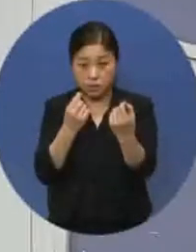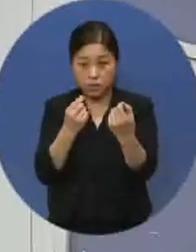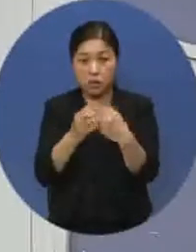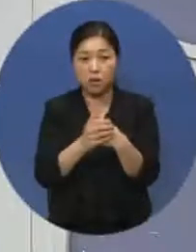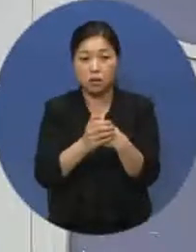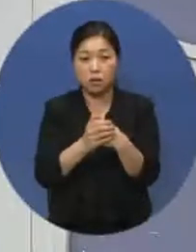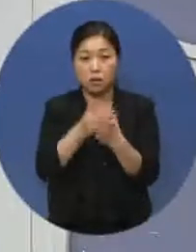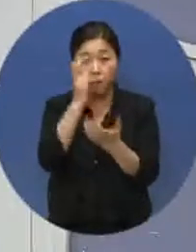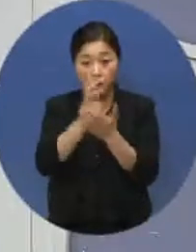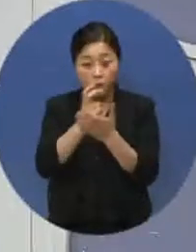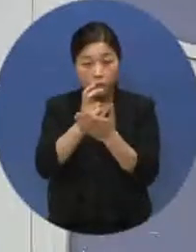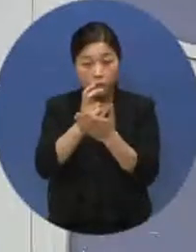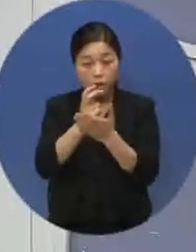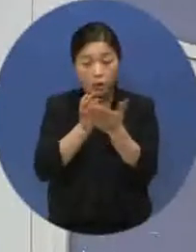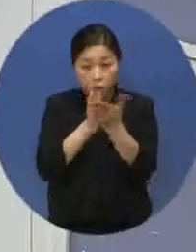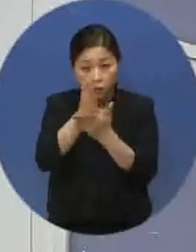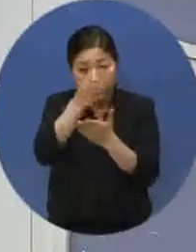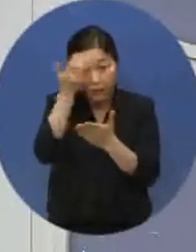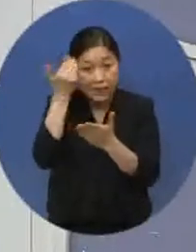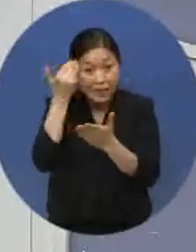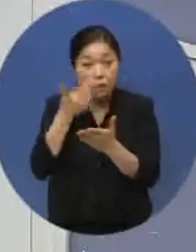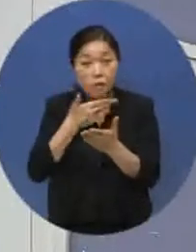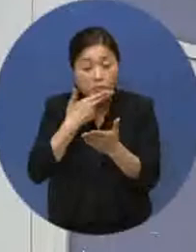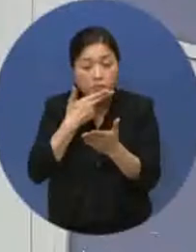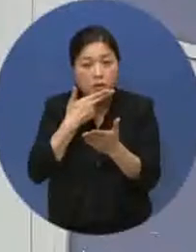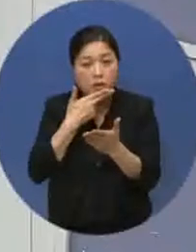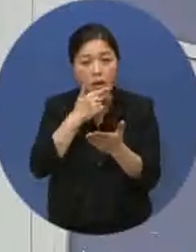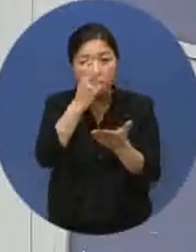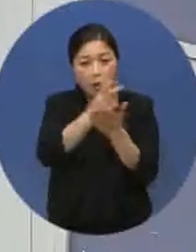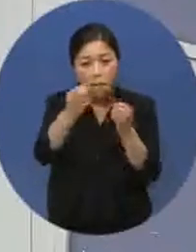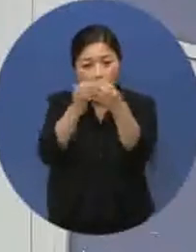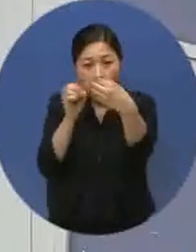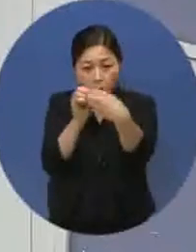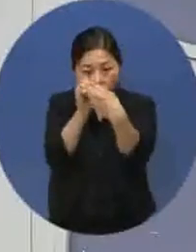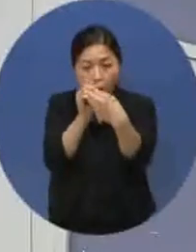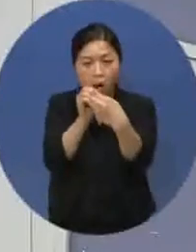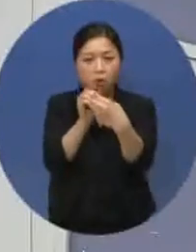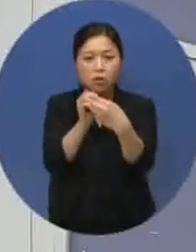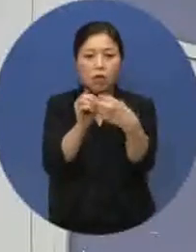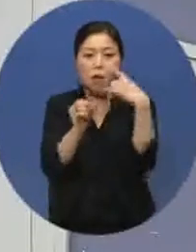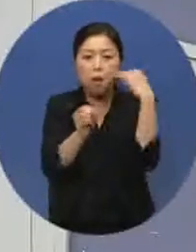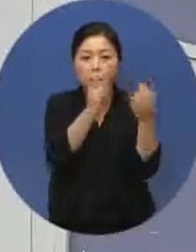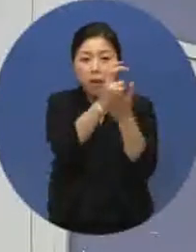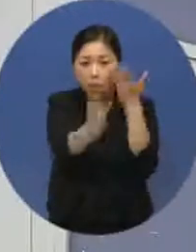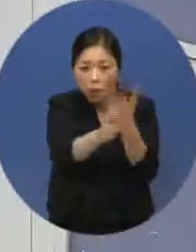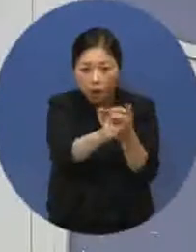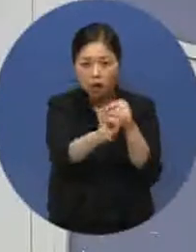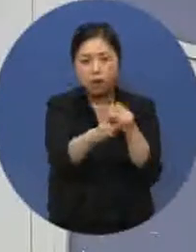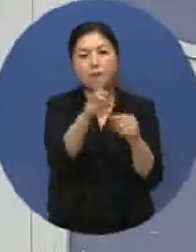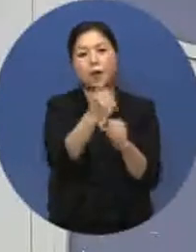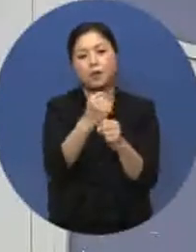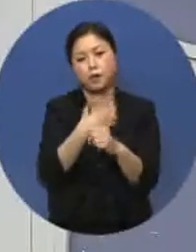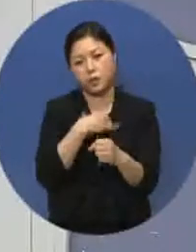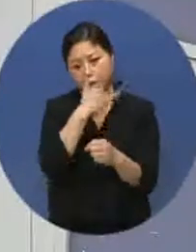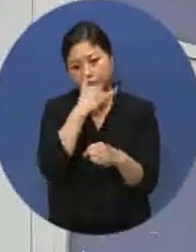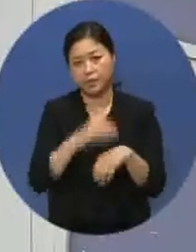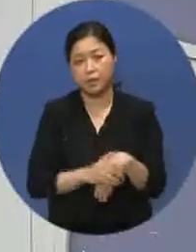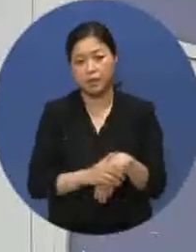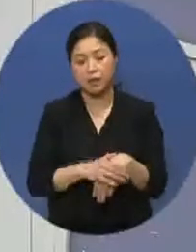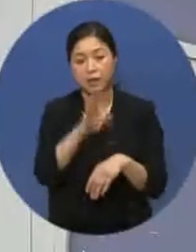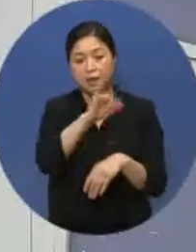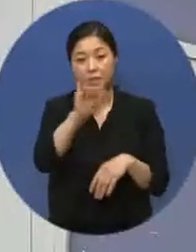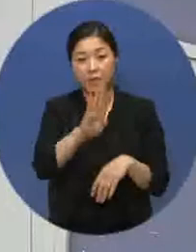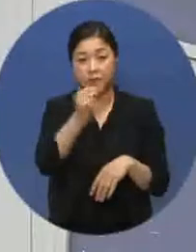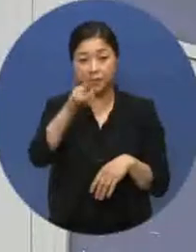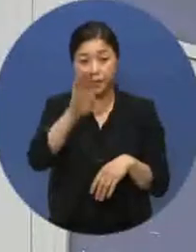그거를 충돌을 하는 법안을 그러니까 쉽게 말하면 위헌 법률을 만들어낼 위험성이 높습니다. 그리고 입법부라는 것은